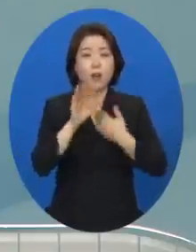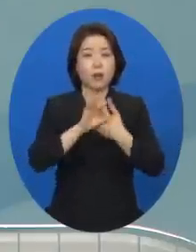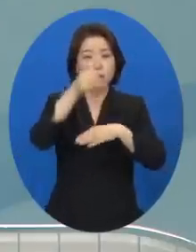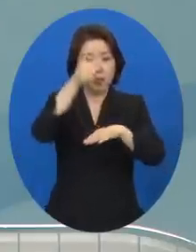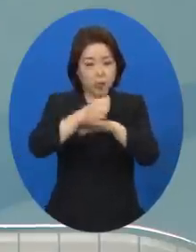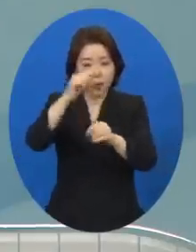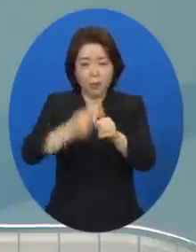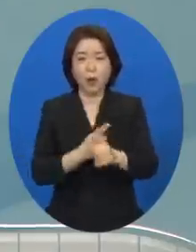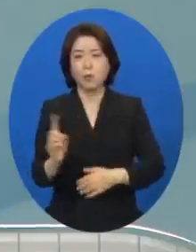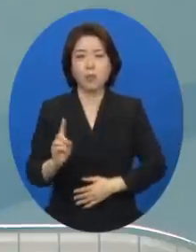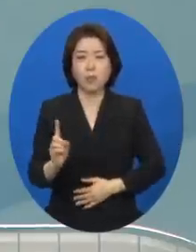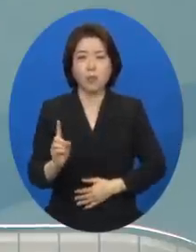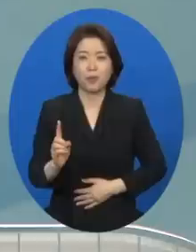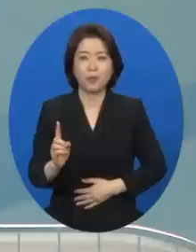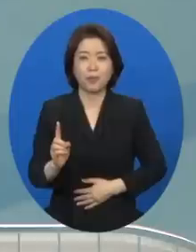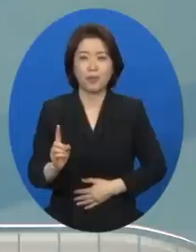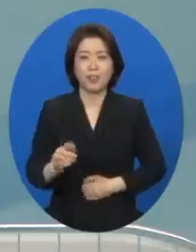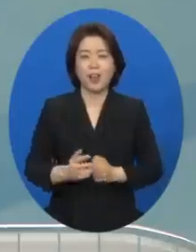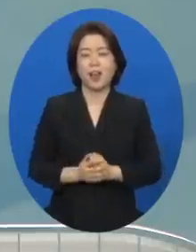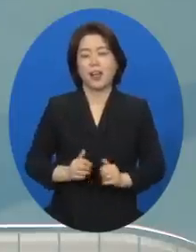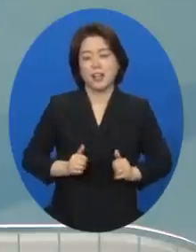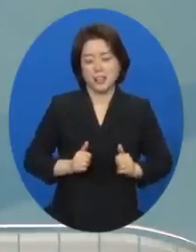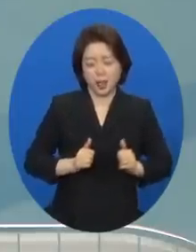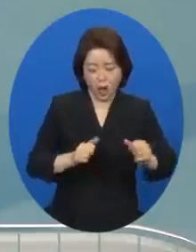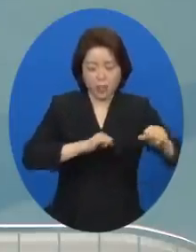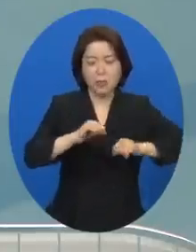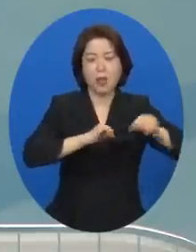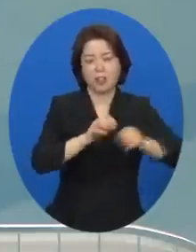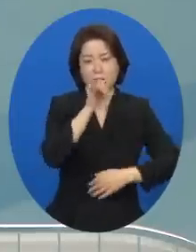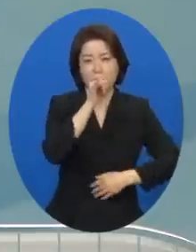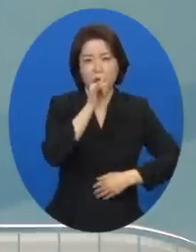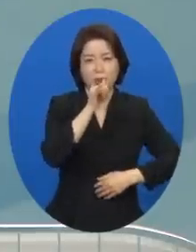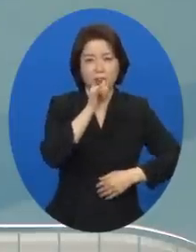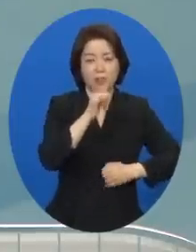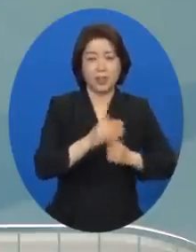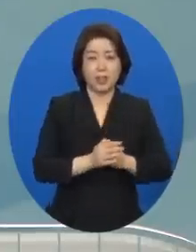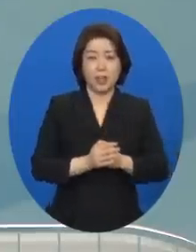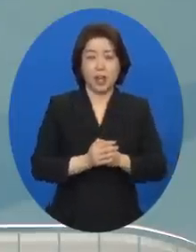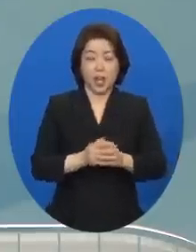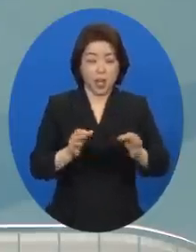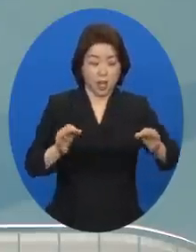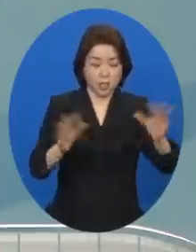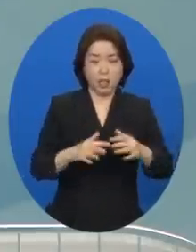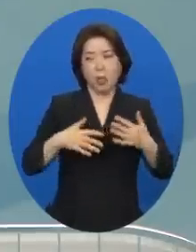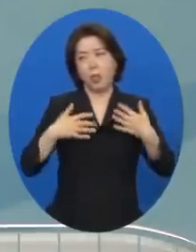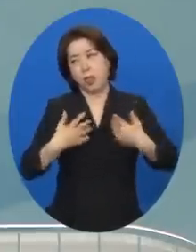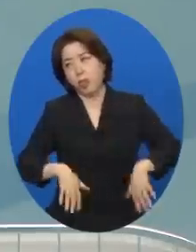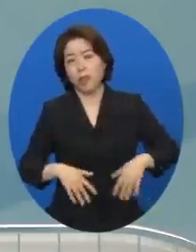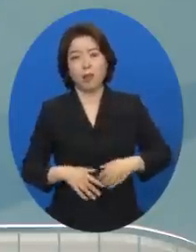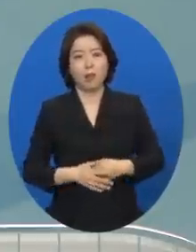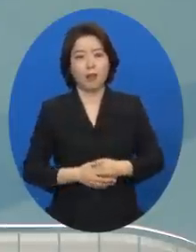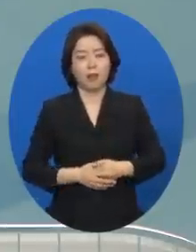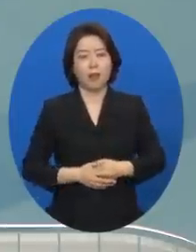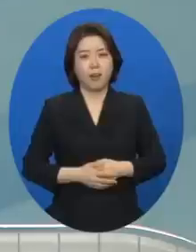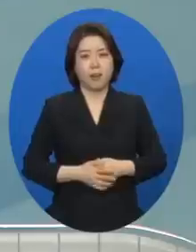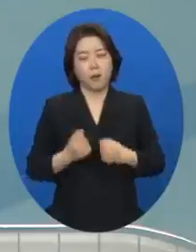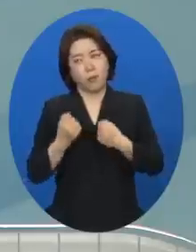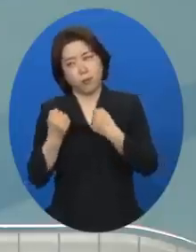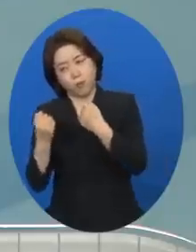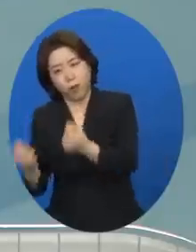오지요 열심히 하긴 하지만 금방 지친다 힘들다